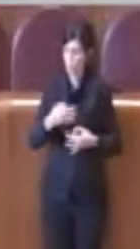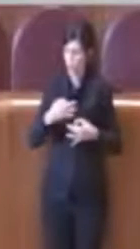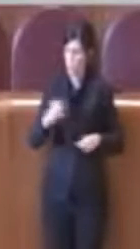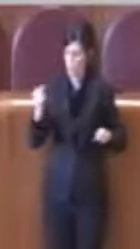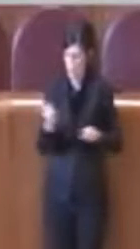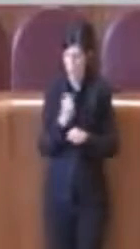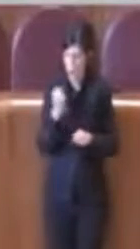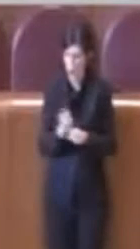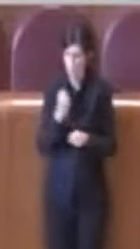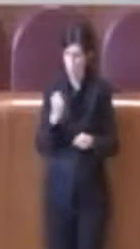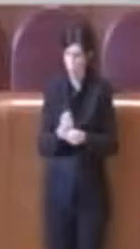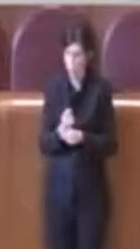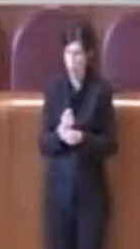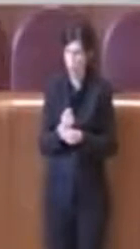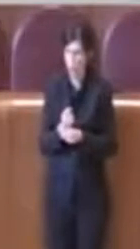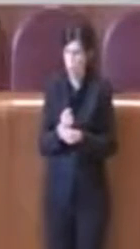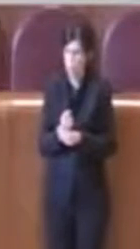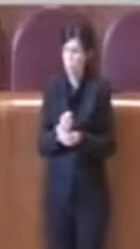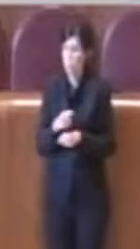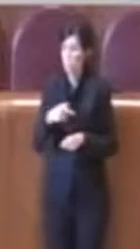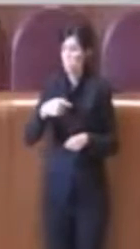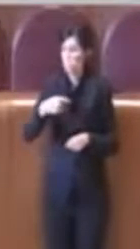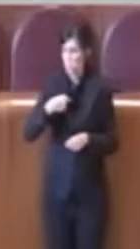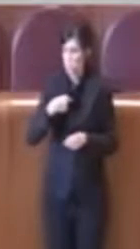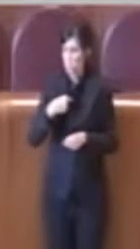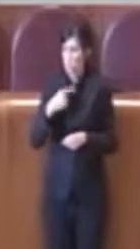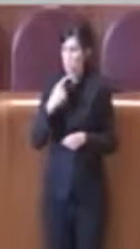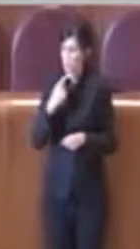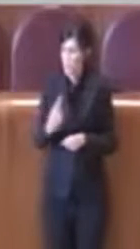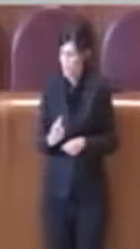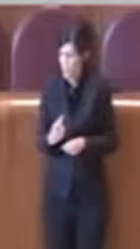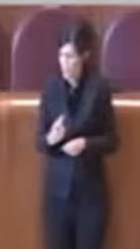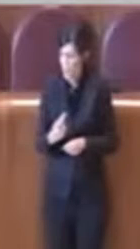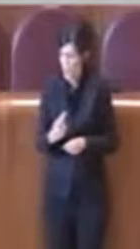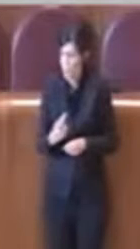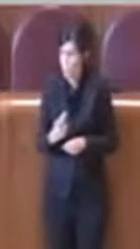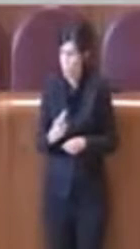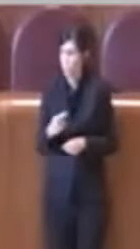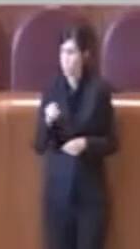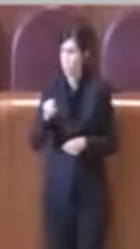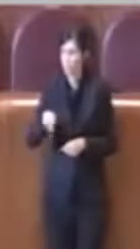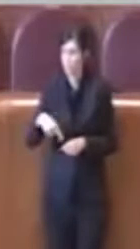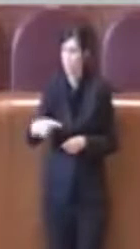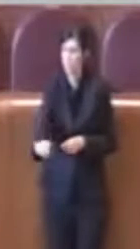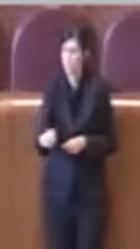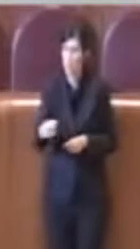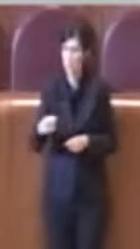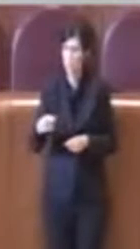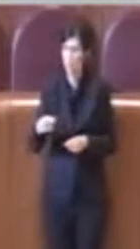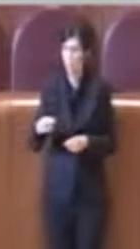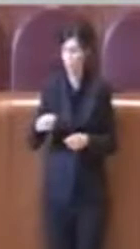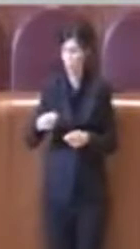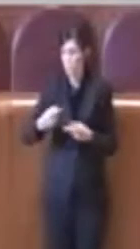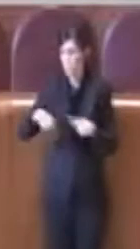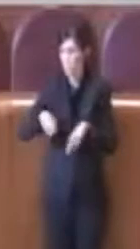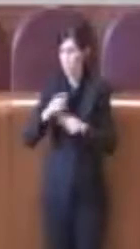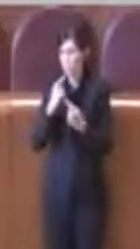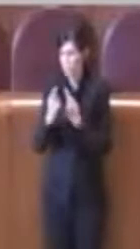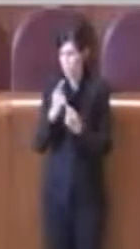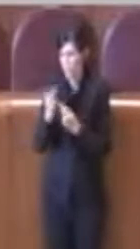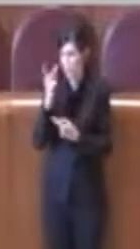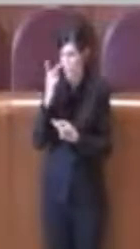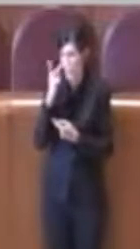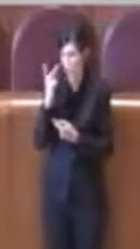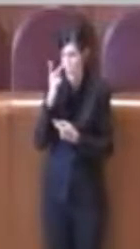siamo impegnati e quindi io non posso che dire ci rivediamo alla prossima puntata e voglio vedere, vi